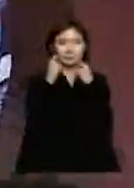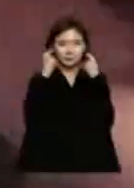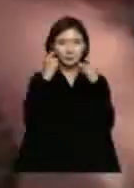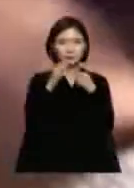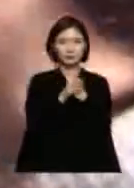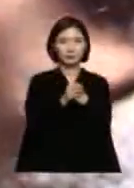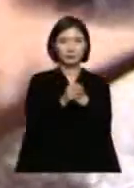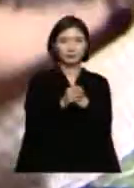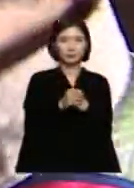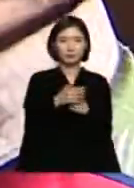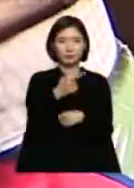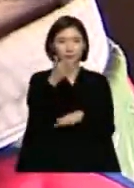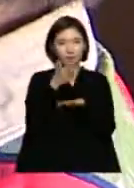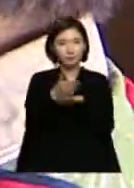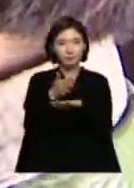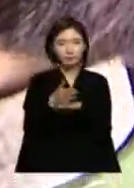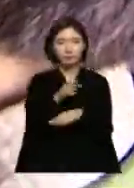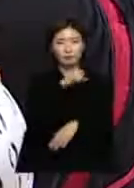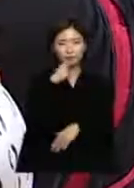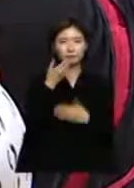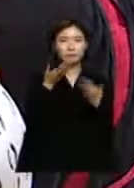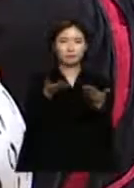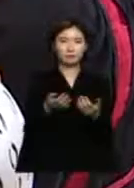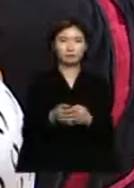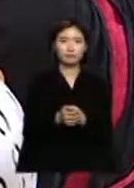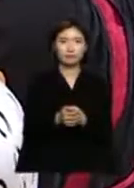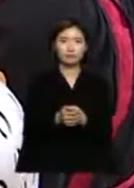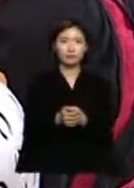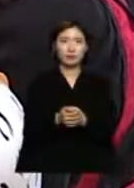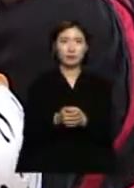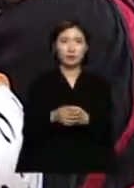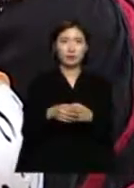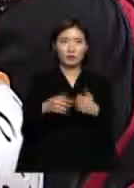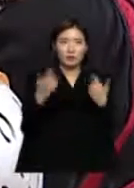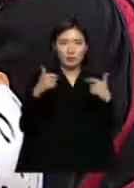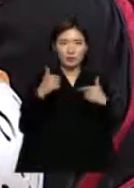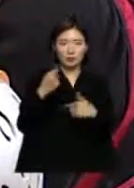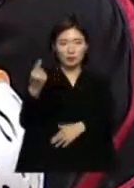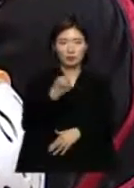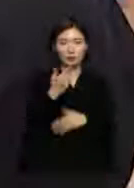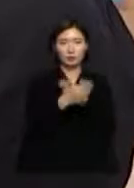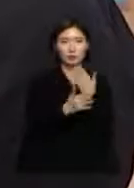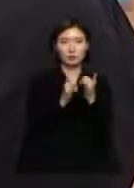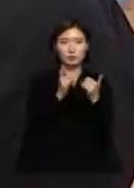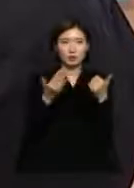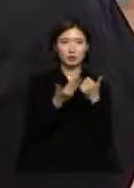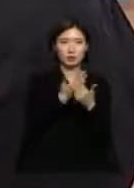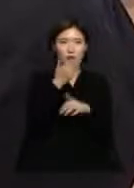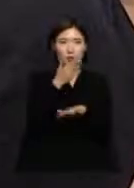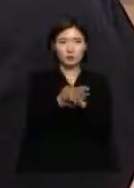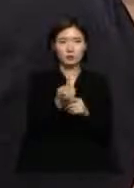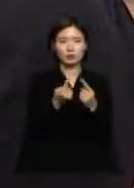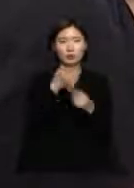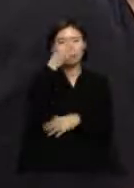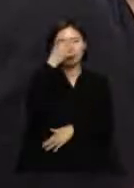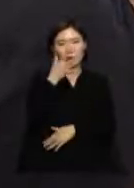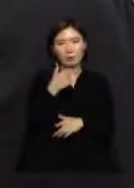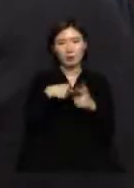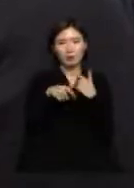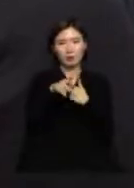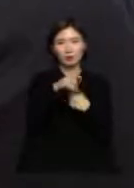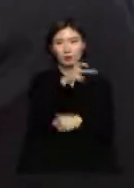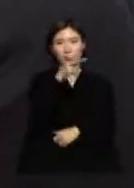김치 너무 감사합니다. 예, 예. 어르신은 매번 찾아와주는 봉사자들에게 고마움보다 미안함이